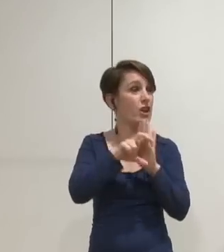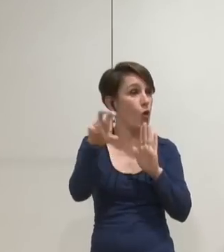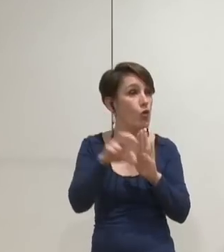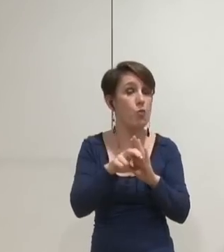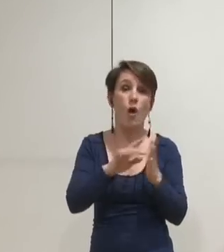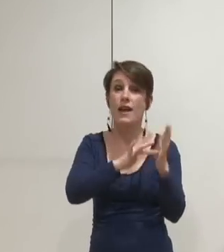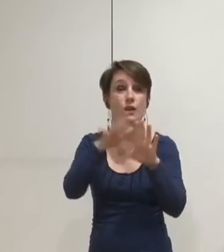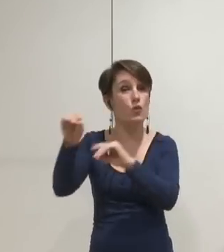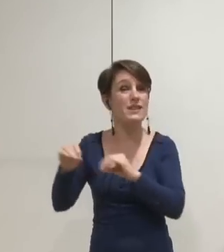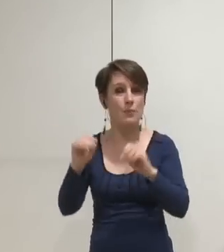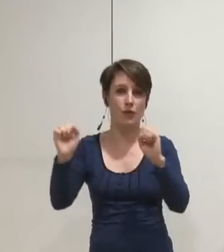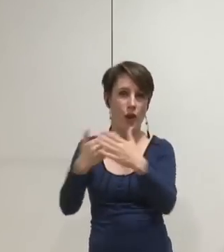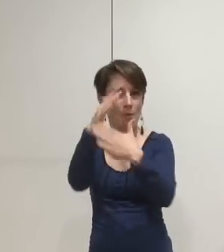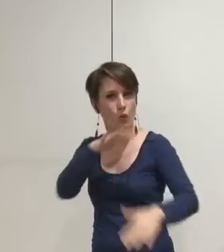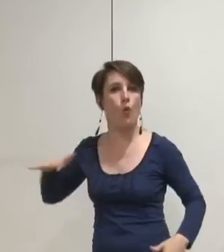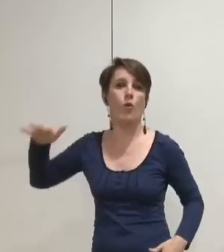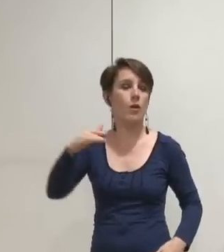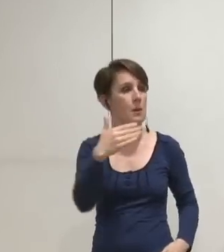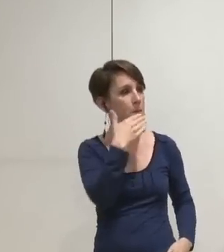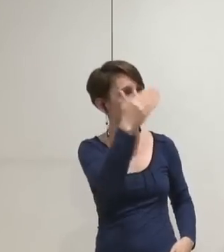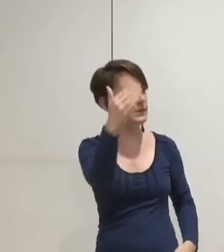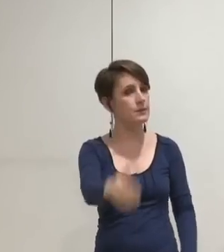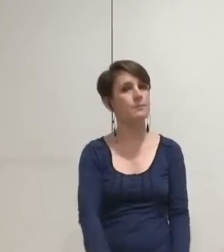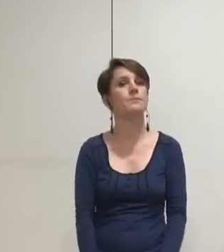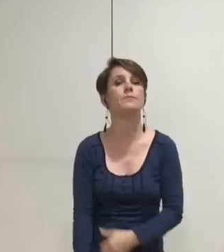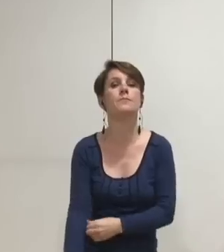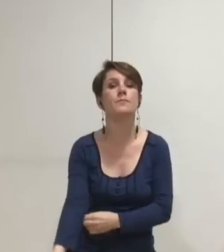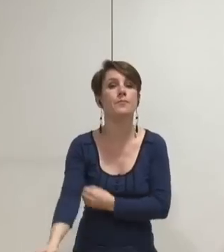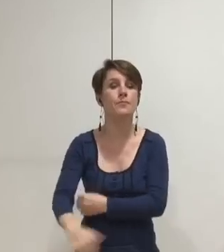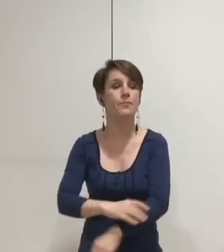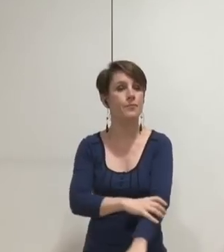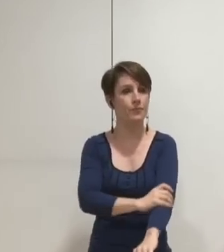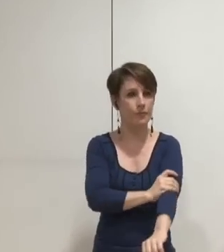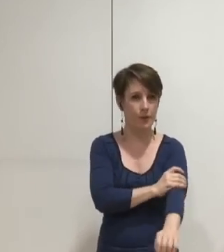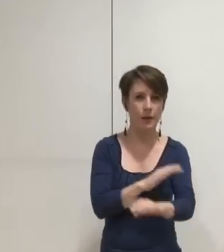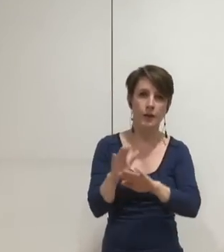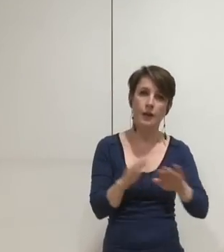métropole je vous remercie merci Monsieur Bron